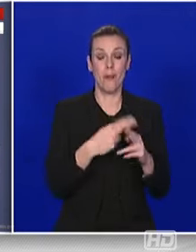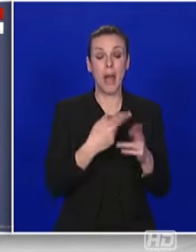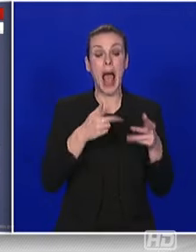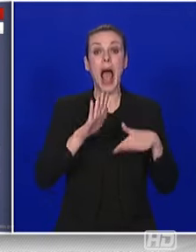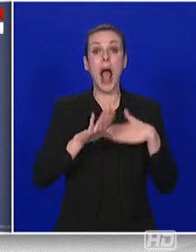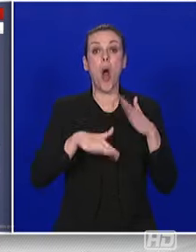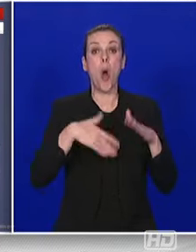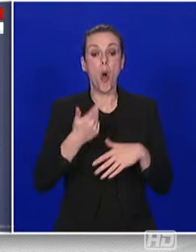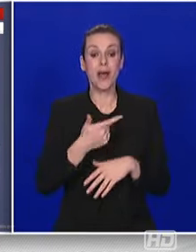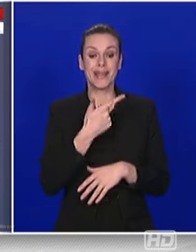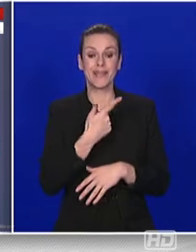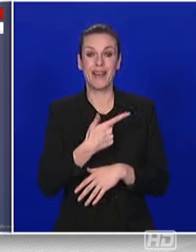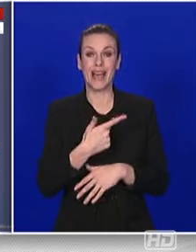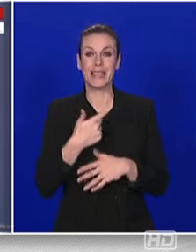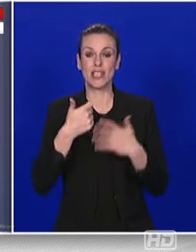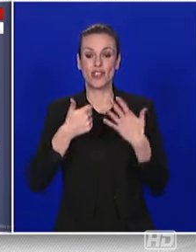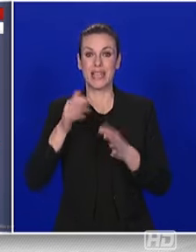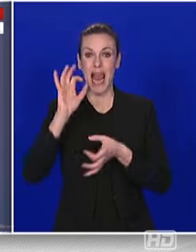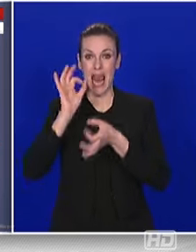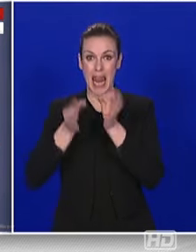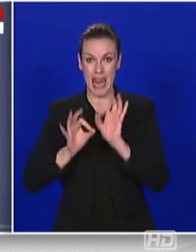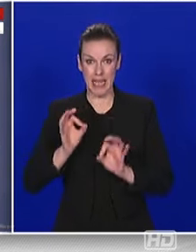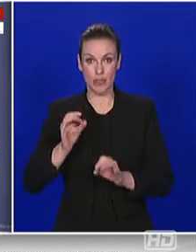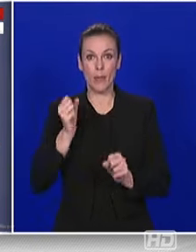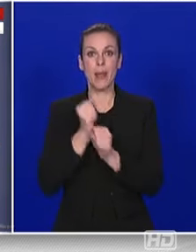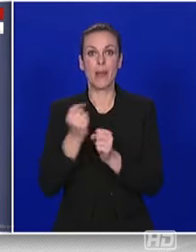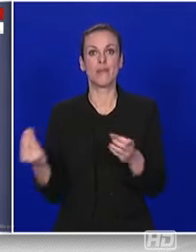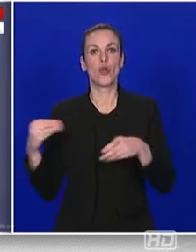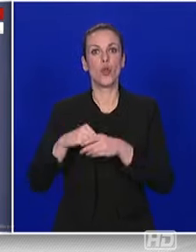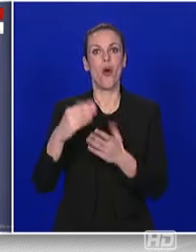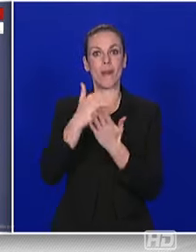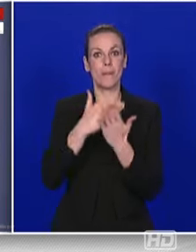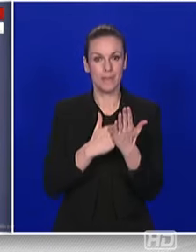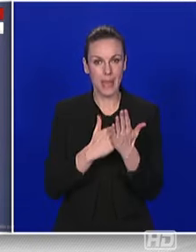su 26. listopada uvedene mjere, već u